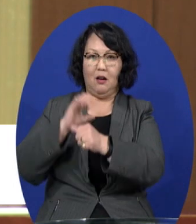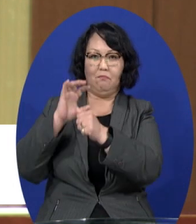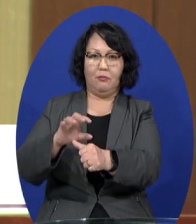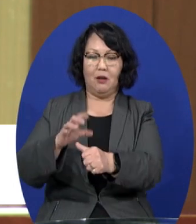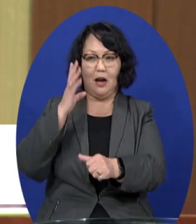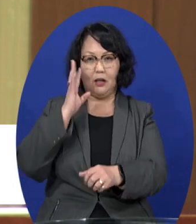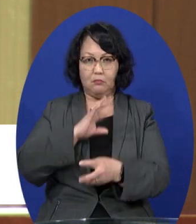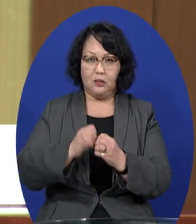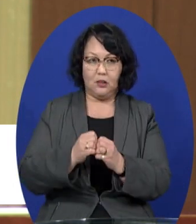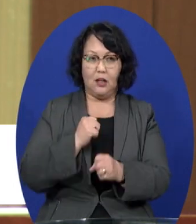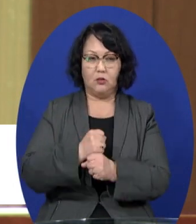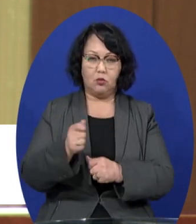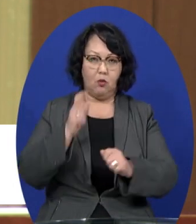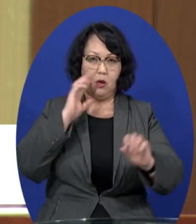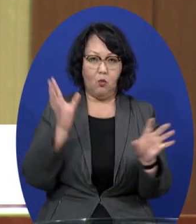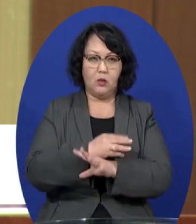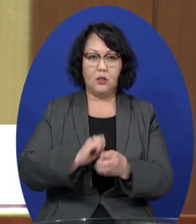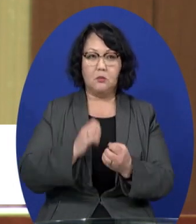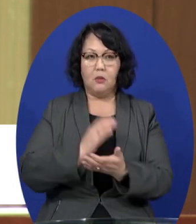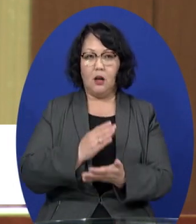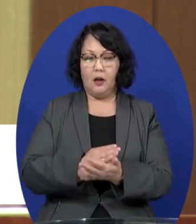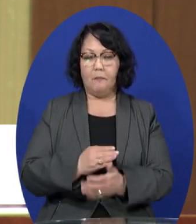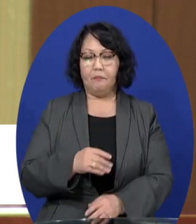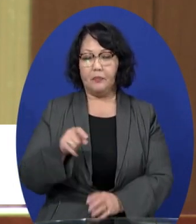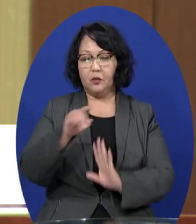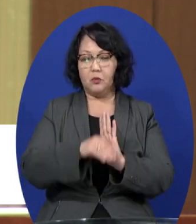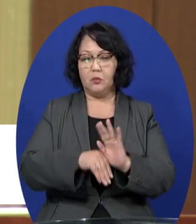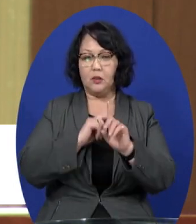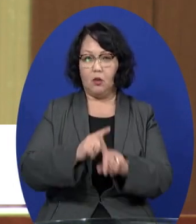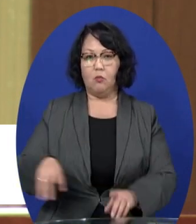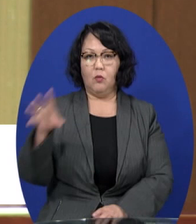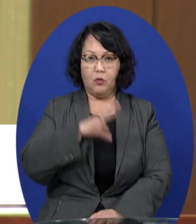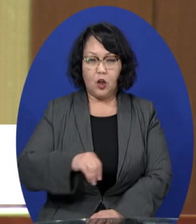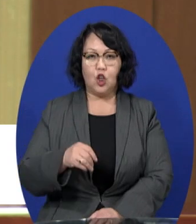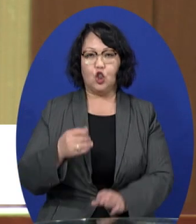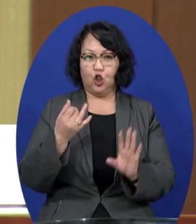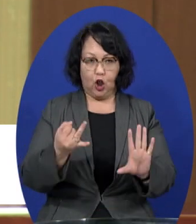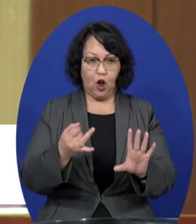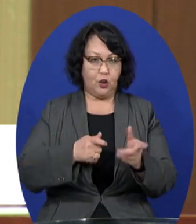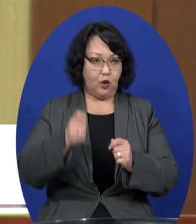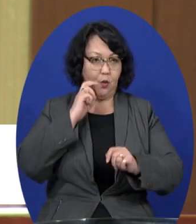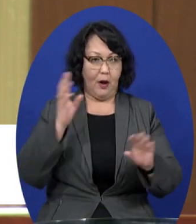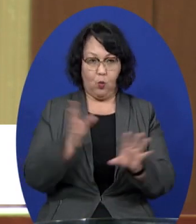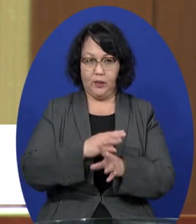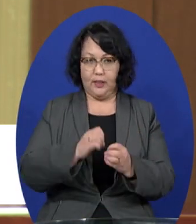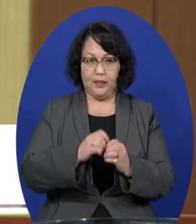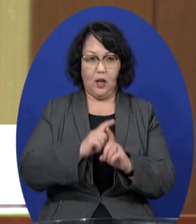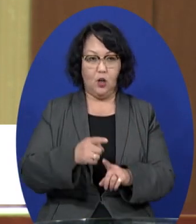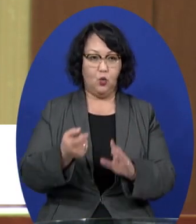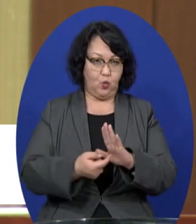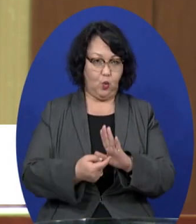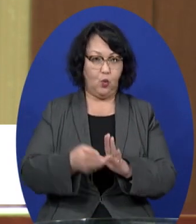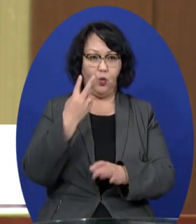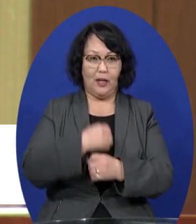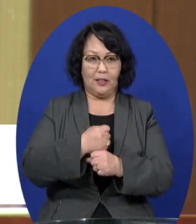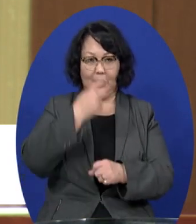одоо зохицуулт бас хийсэн байгаа. Тэгэхээр үндсэндээ бол нийт энэ журмын дагуу бол нийтдээ бид нар 7 зохицуултаар үндсэн үйл ажиллагаанд нь